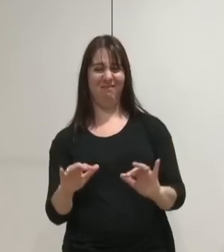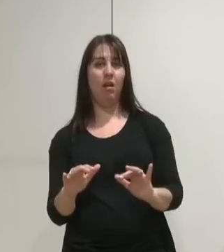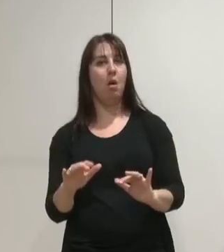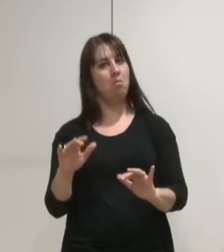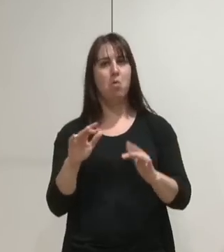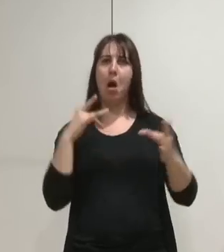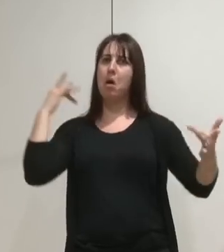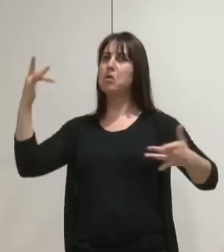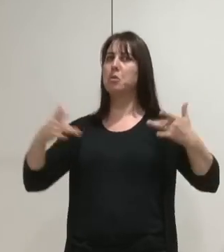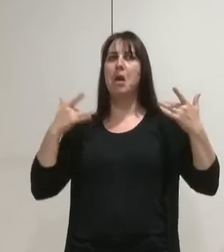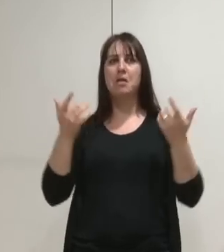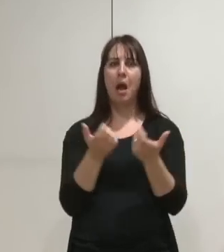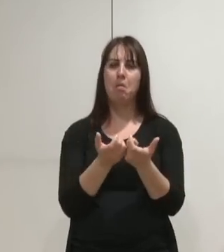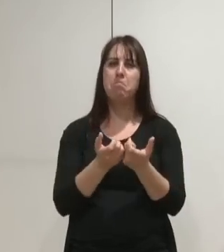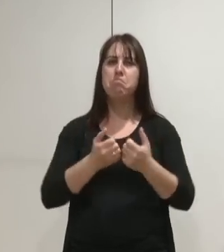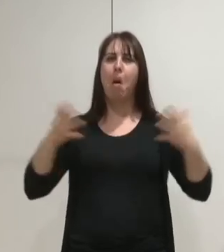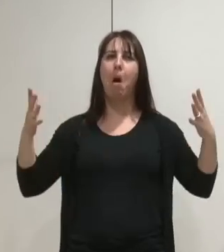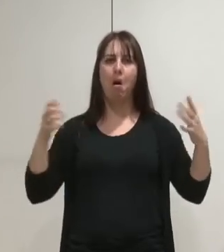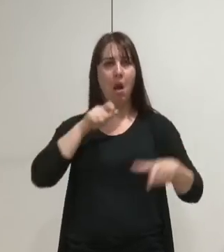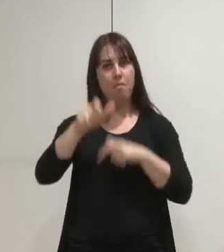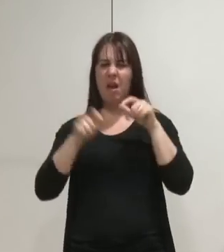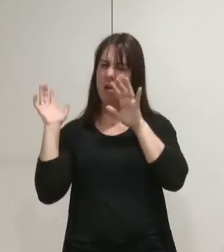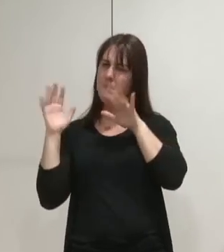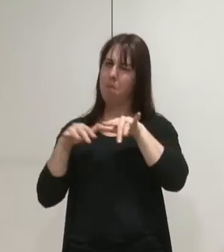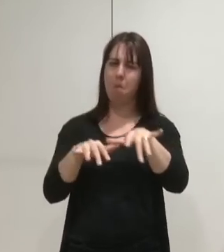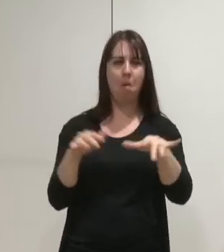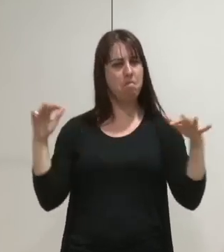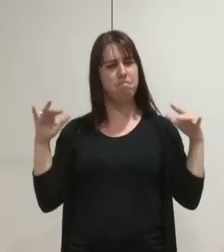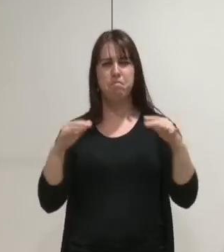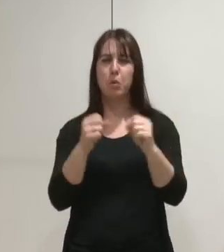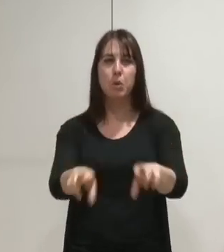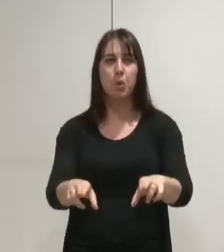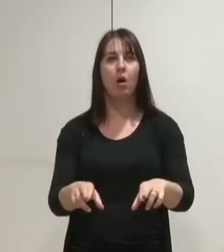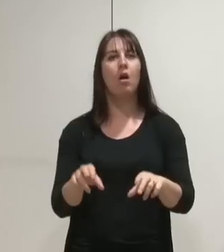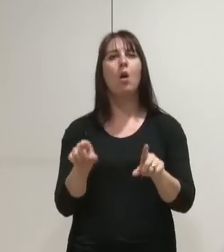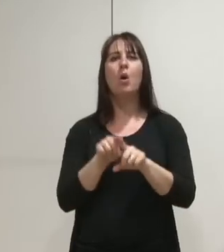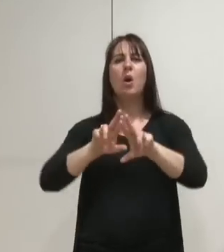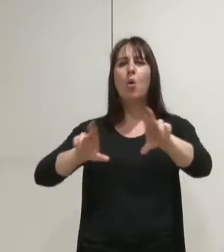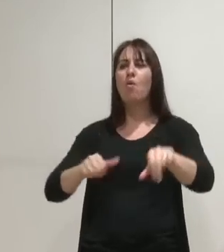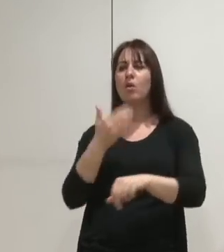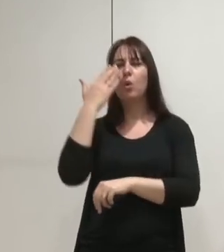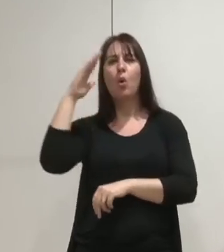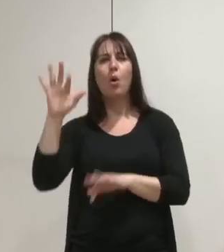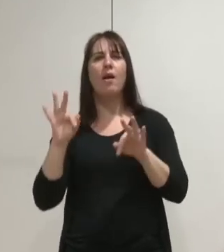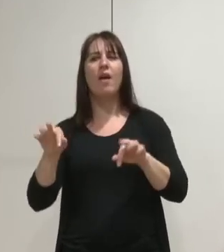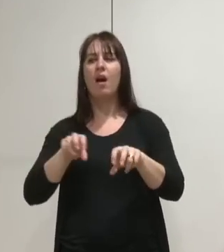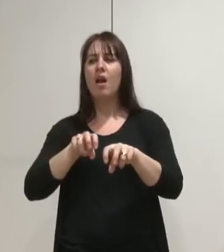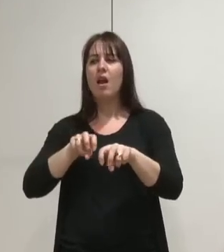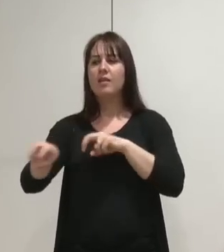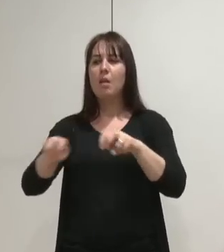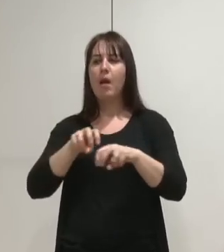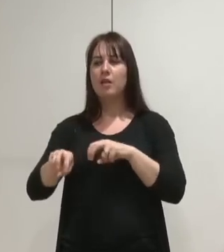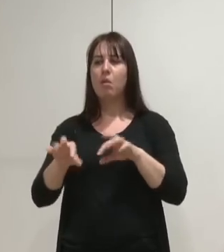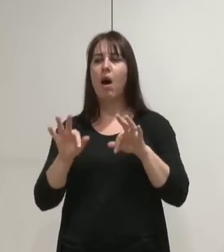grand spectacle aussi qui est attendu par pas mal de monde et euh l'autre convention concerne le déplacement du concert